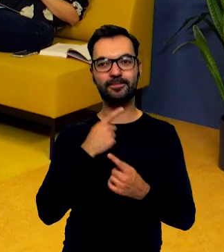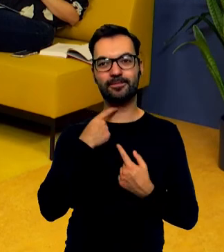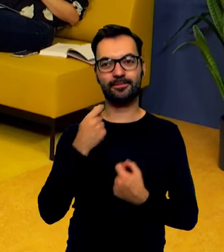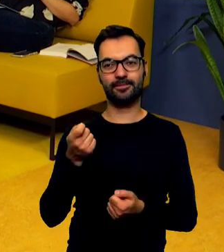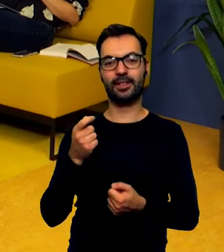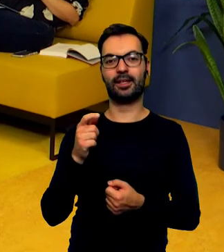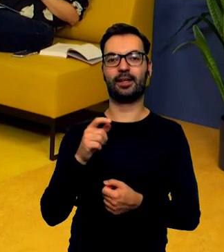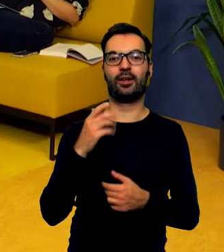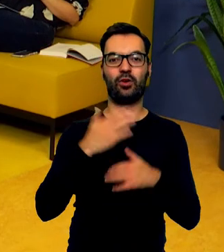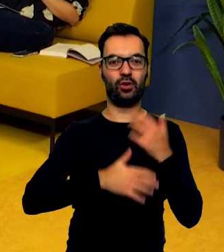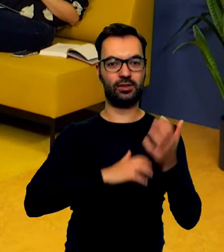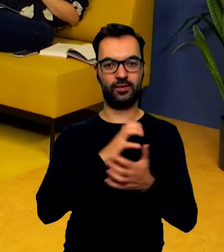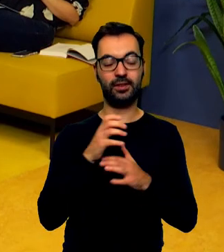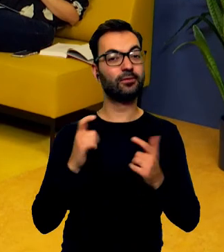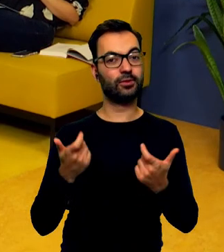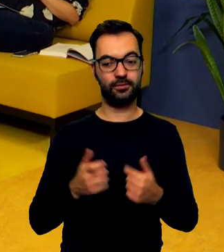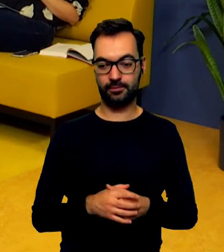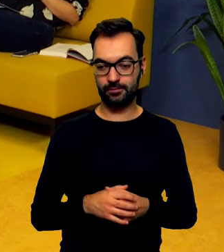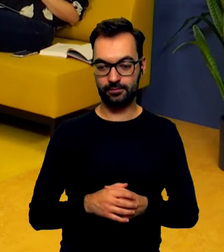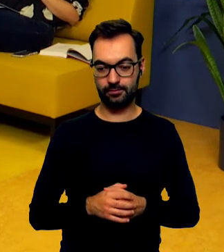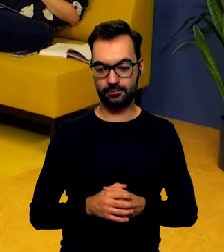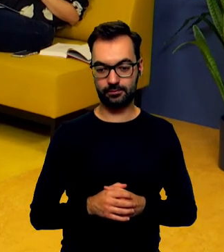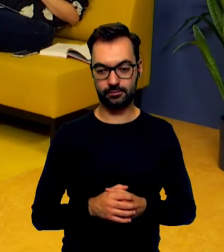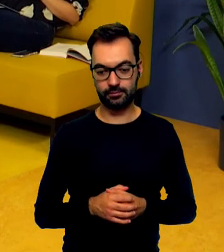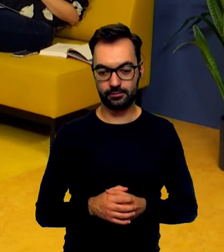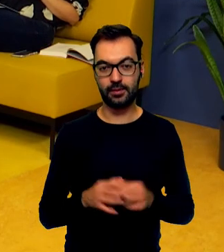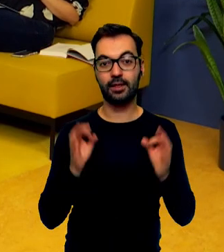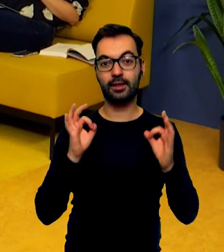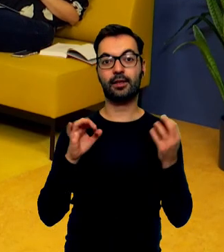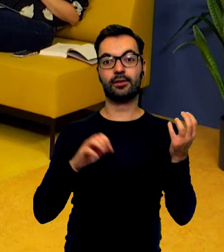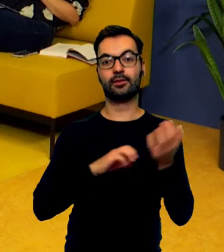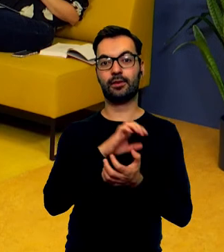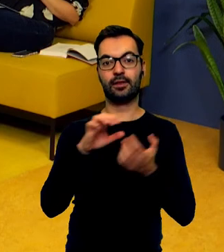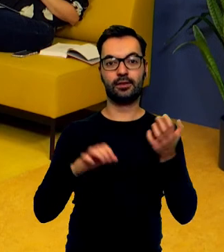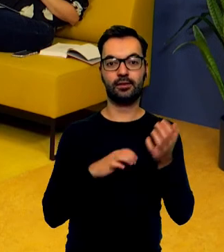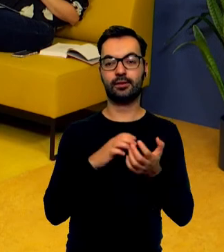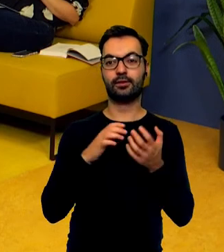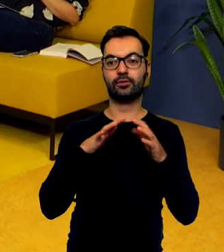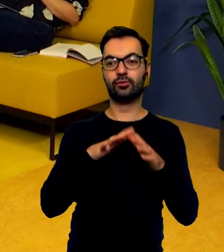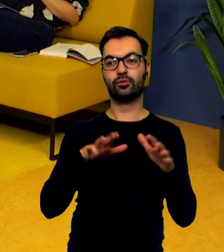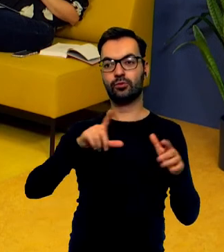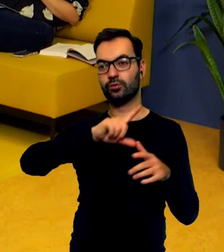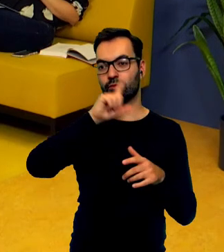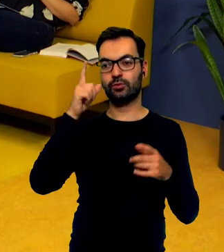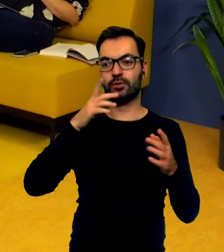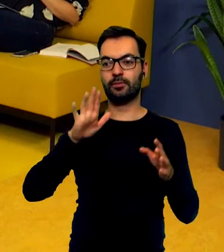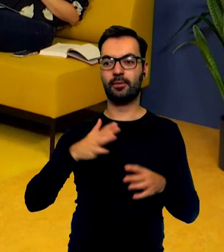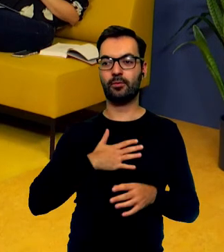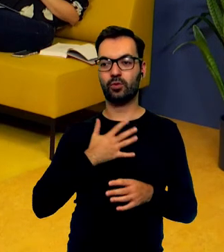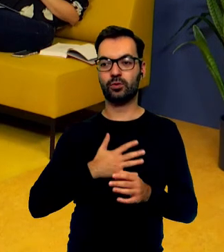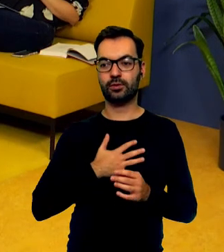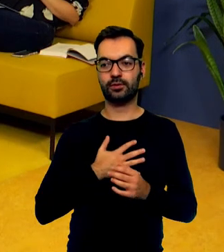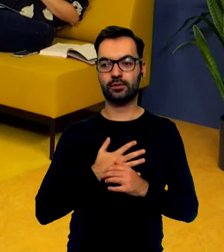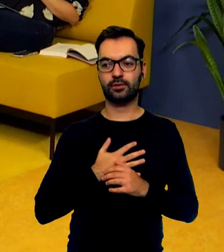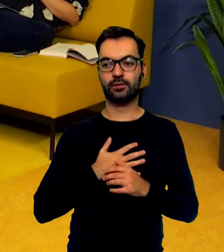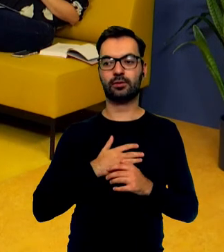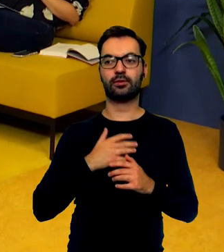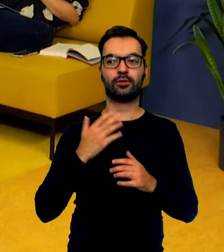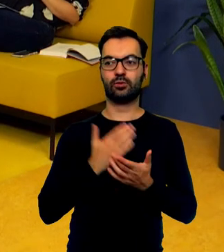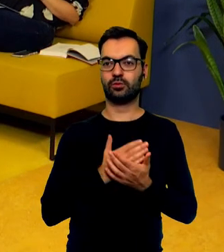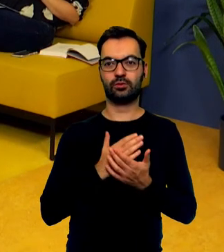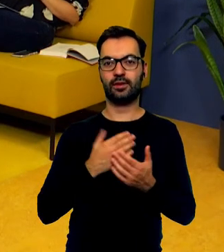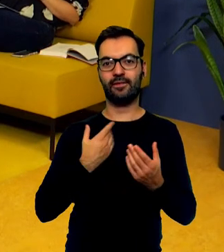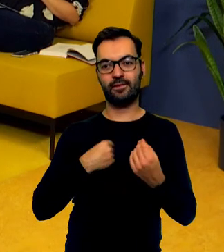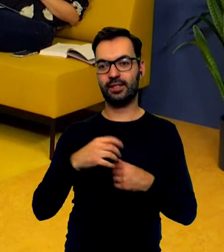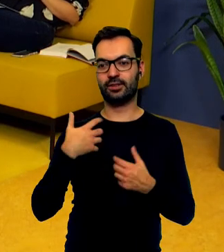uwodzicielskiego też w apokalipsie, w tym mianowicie, że żyjemy w takim świecie, w którym wielu ludzi, myślę, ma poczucie, że właśnie już się w nim żyć